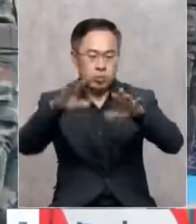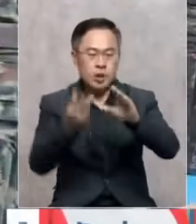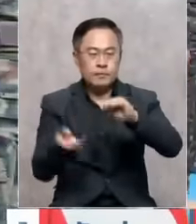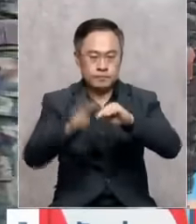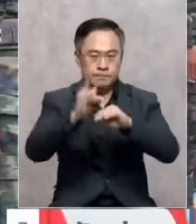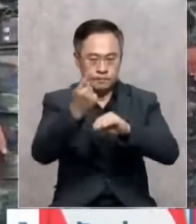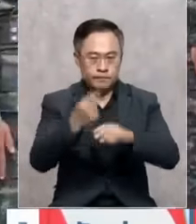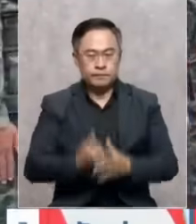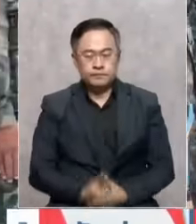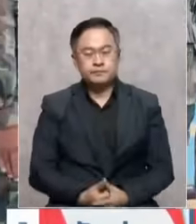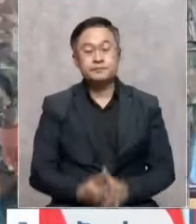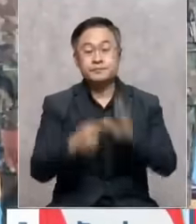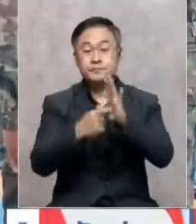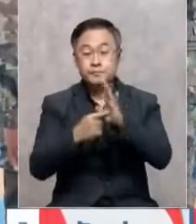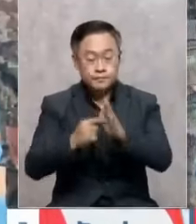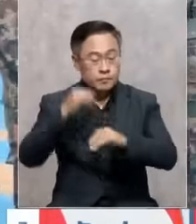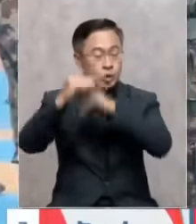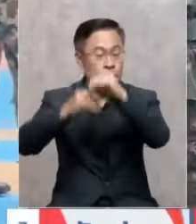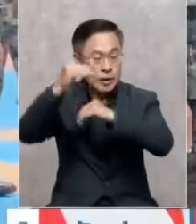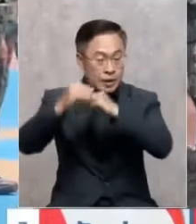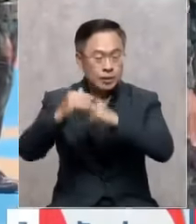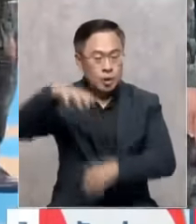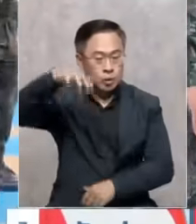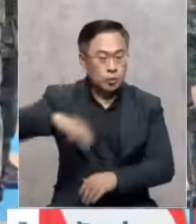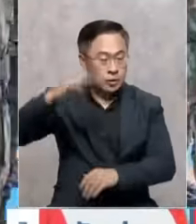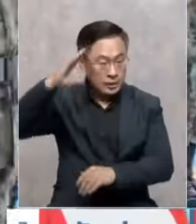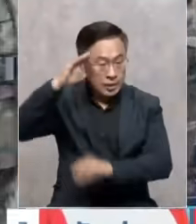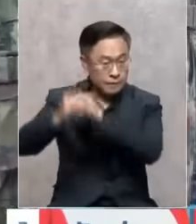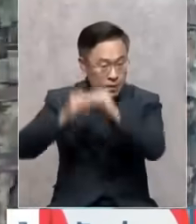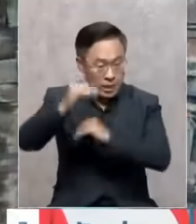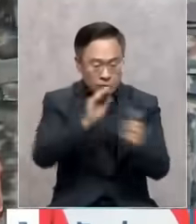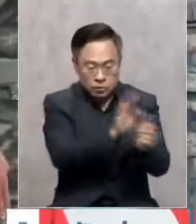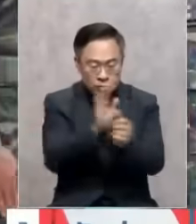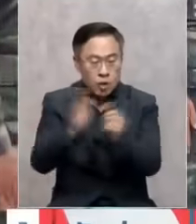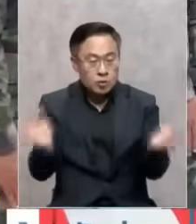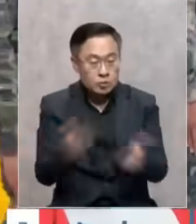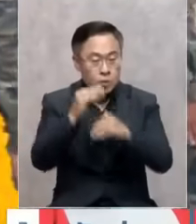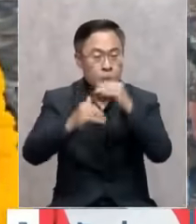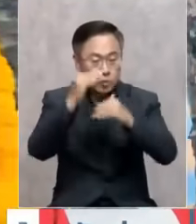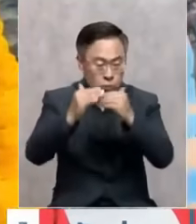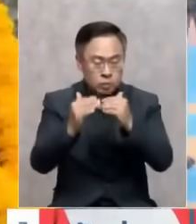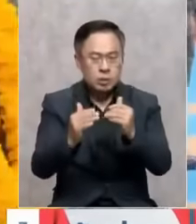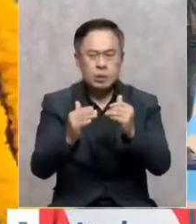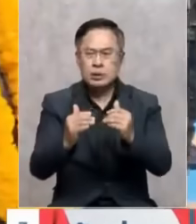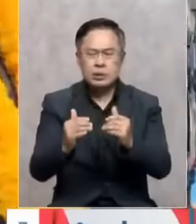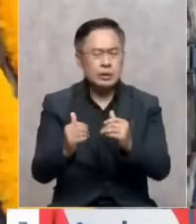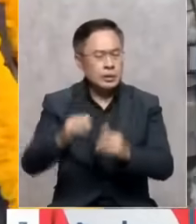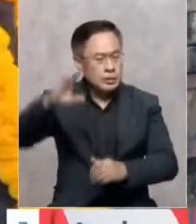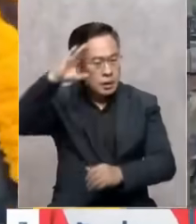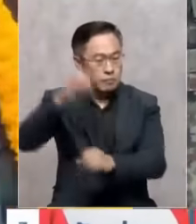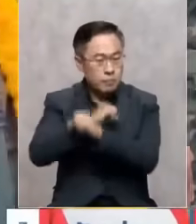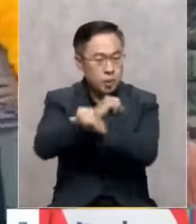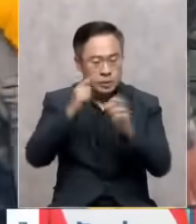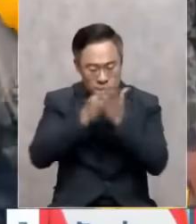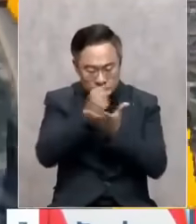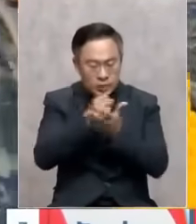ยไอ้พวกภารกิจกองทัพพัฒนาเพื่อบทบาทพัฒนาประชาชนเรื่องของปราบยาเสพติดก็เคยมีนักวิชาการฝ่ายความมั่น